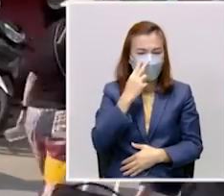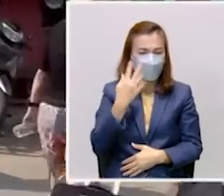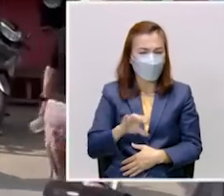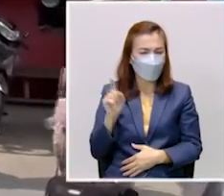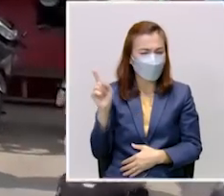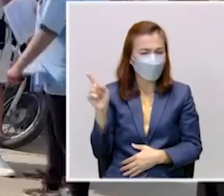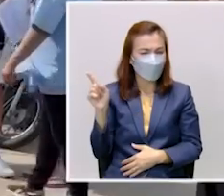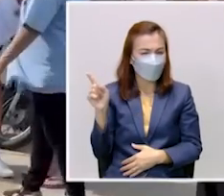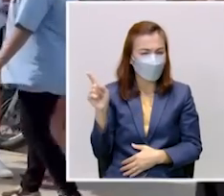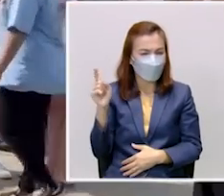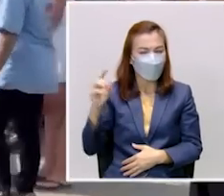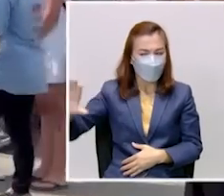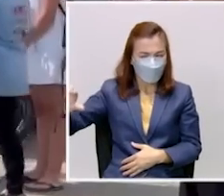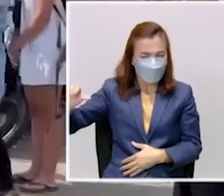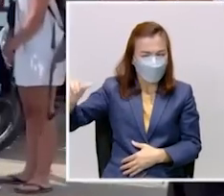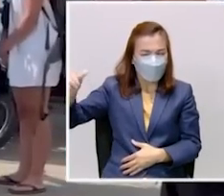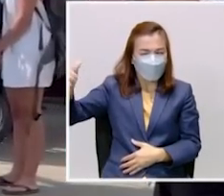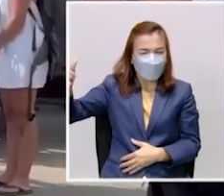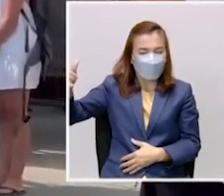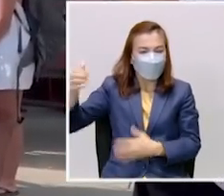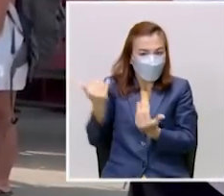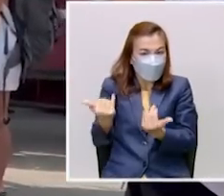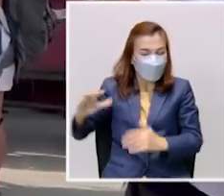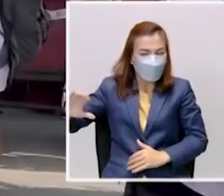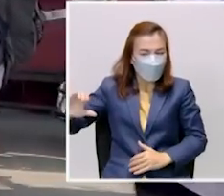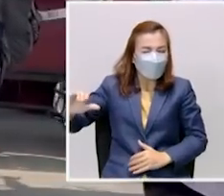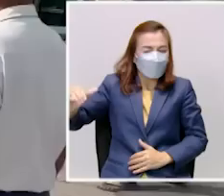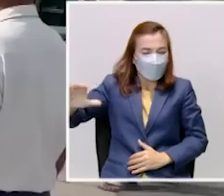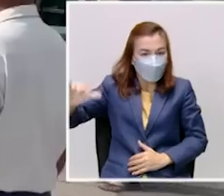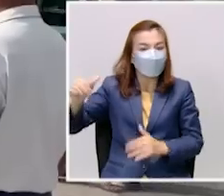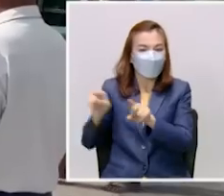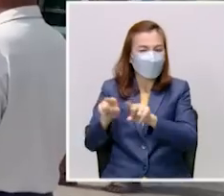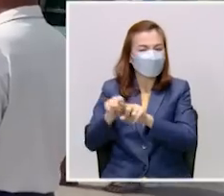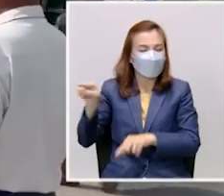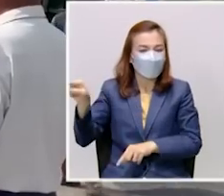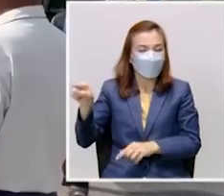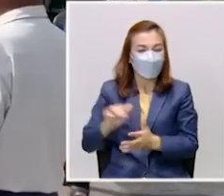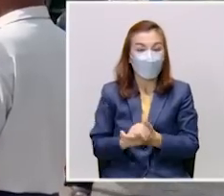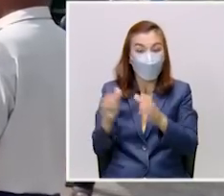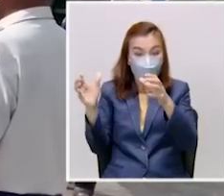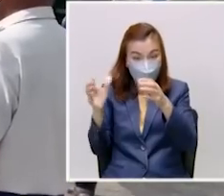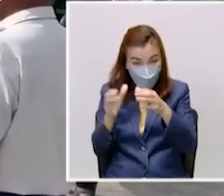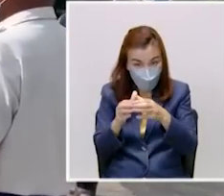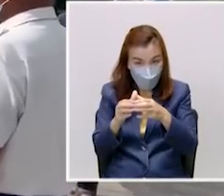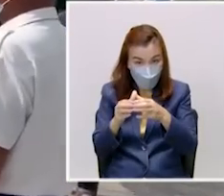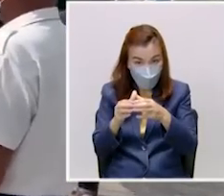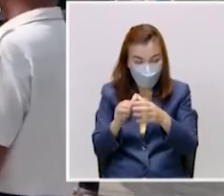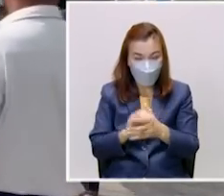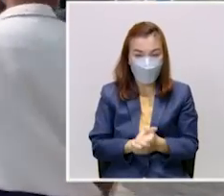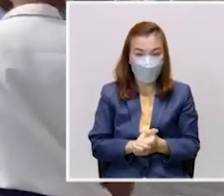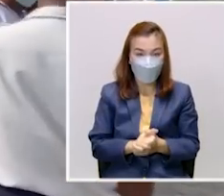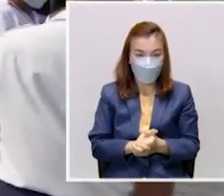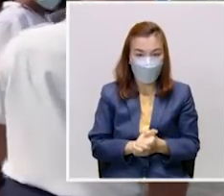คิดว่าก็กำลังฟื้นฟูธุรกิจหรือเศรษฐกิจของเขาเหมือนกันนะครับ นะกลุ่มหนึ่งที่ผมพูดถึงว่าอาจ